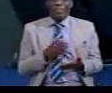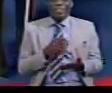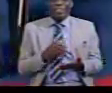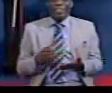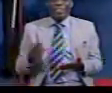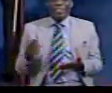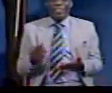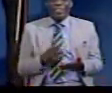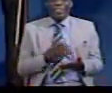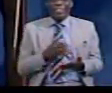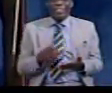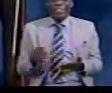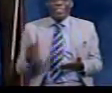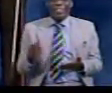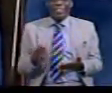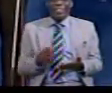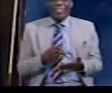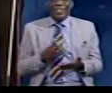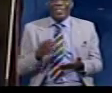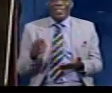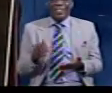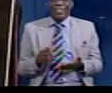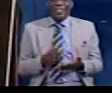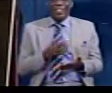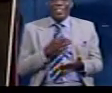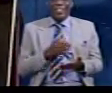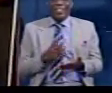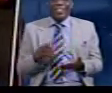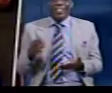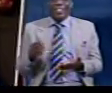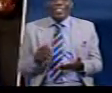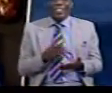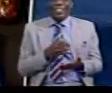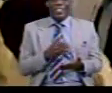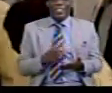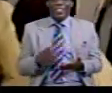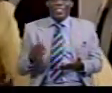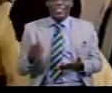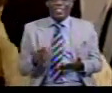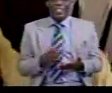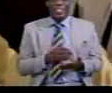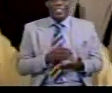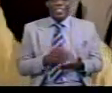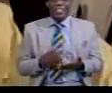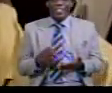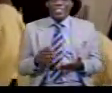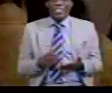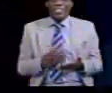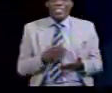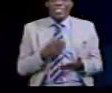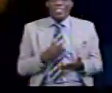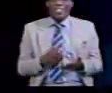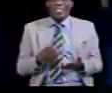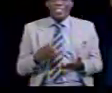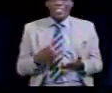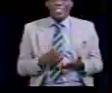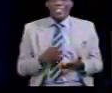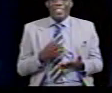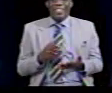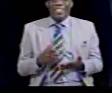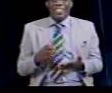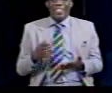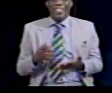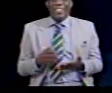c'est qui? C'est lui qui donne la paix, son nom c'est qui? Son nom c'est qui? Son nom c'est